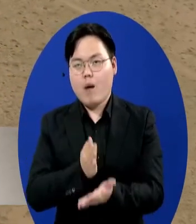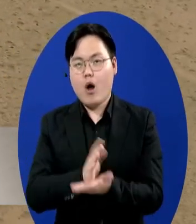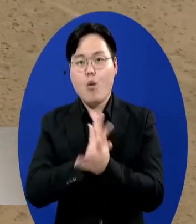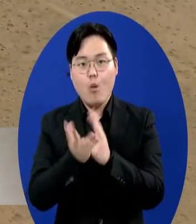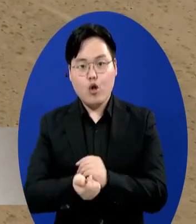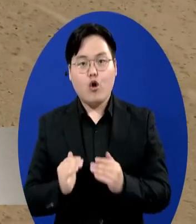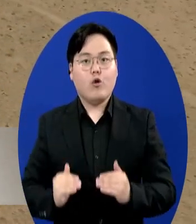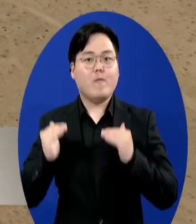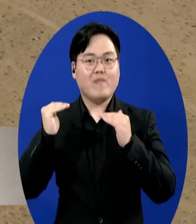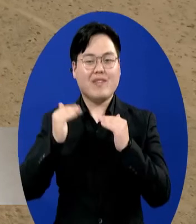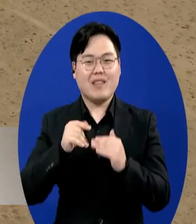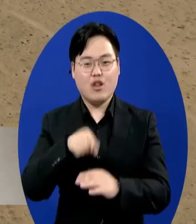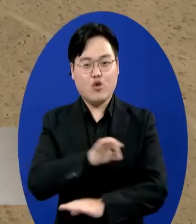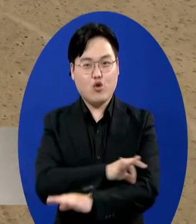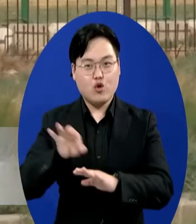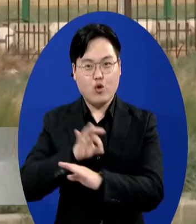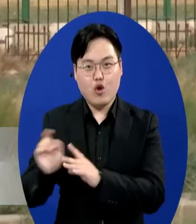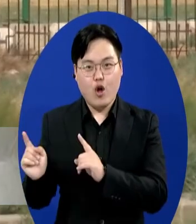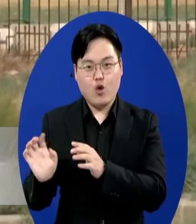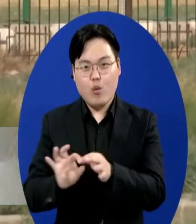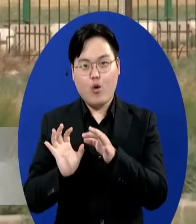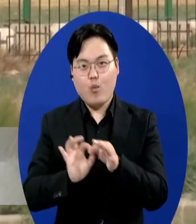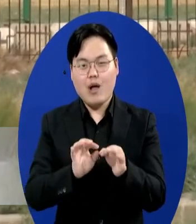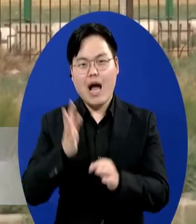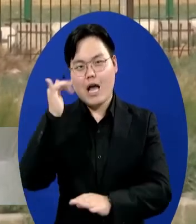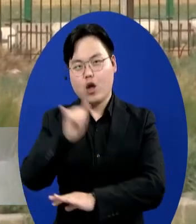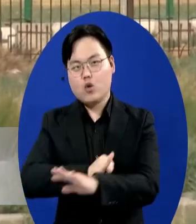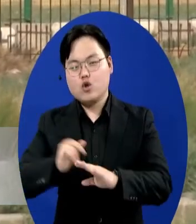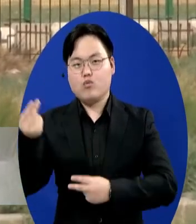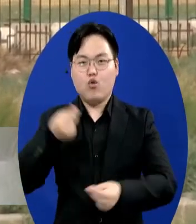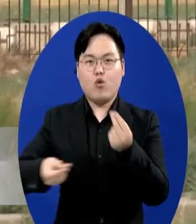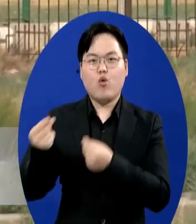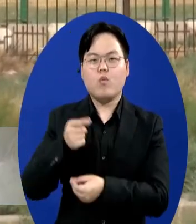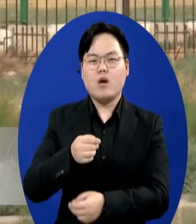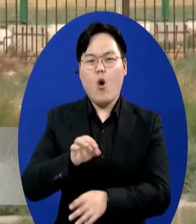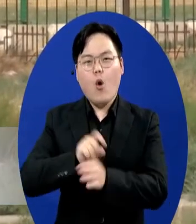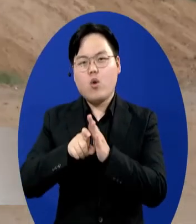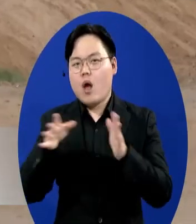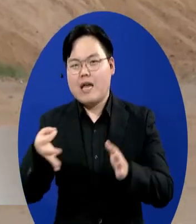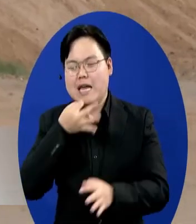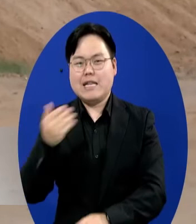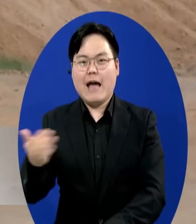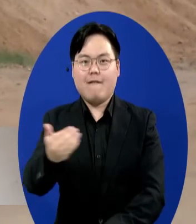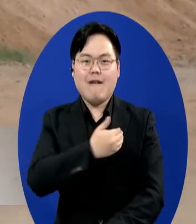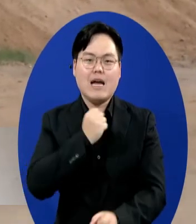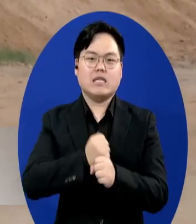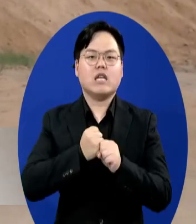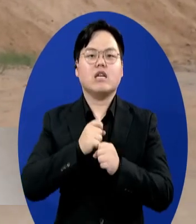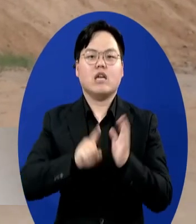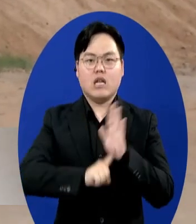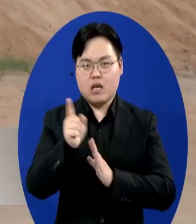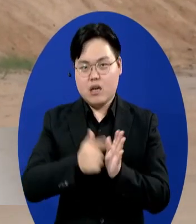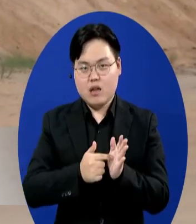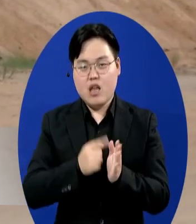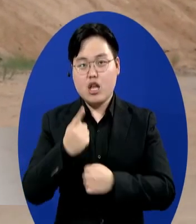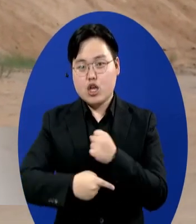хөгжлийн дараагийн шатанд хүргэх эдгээр төслүүдийг дагалдах гадаад дотоодын хөрөнгө оруулалтаа хугацаа алдалгүй татаж ажил хэрэг болгох шаардлага бий. Учир нь эхлээд